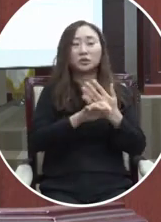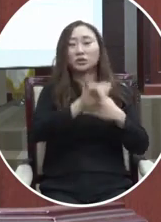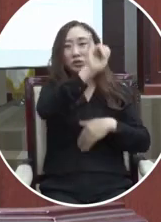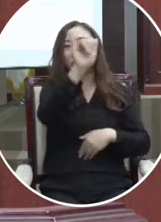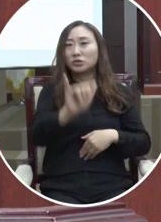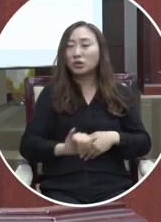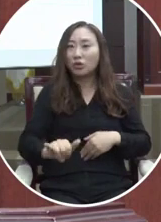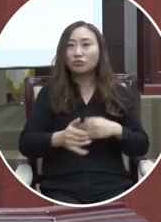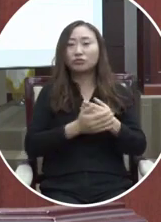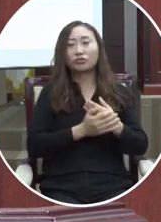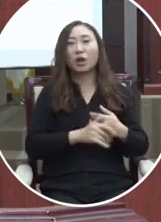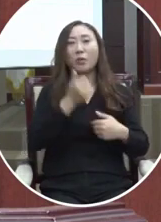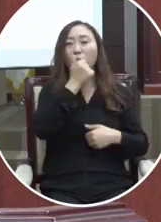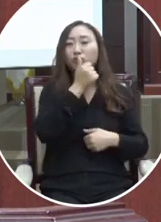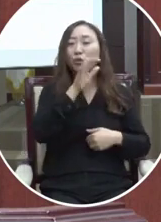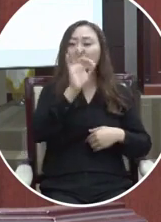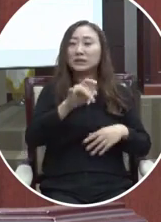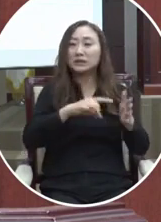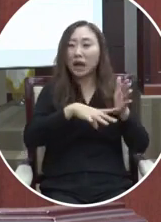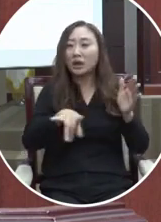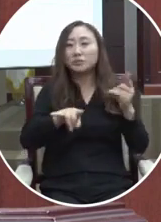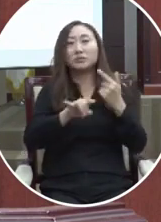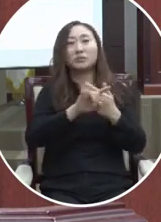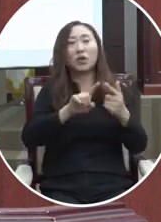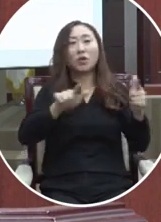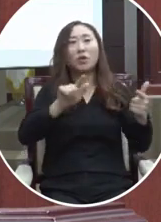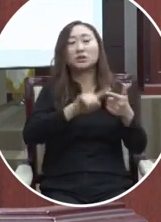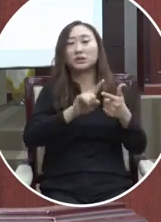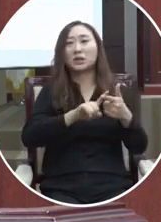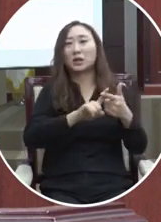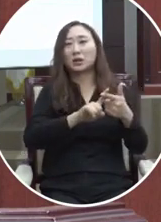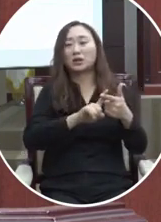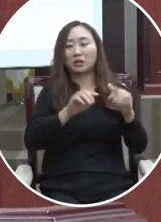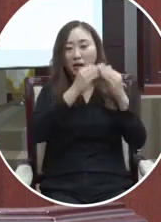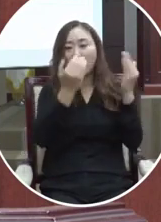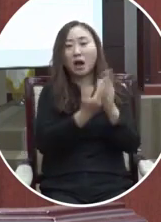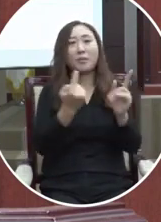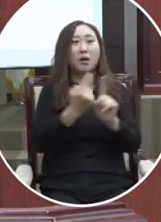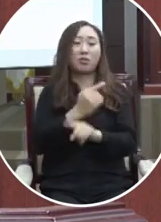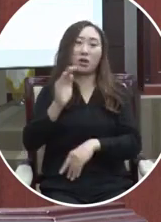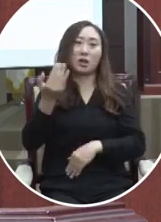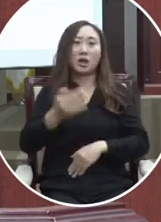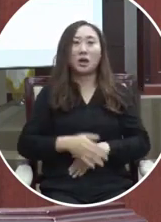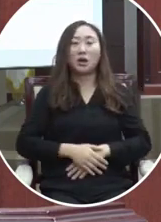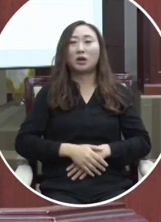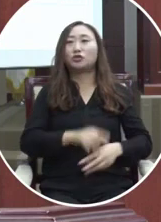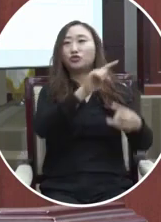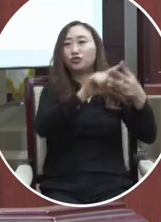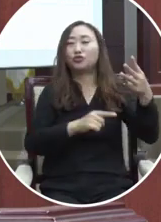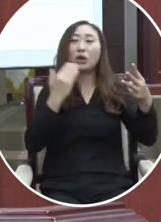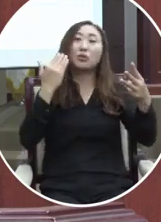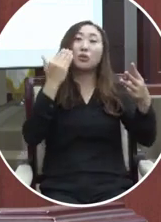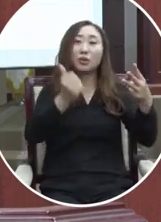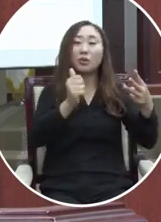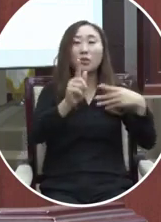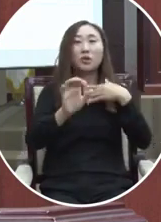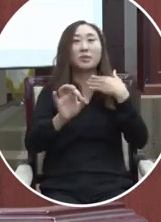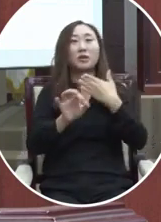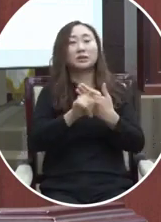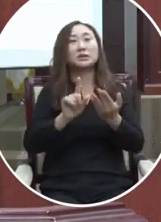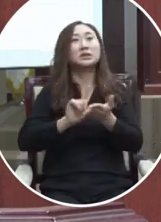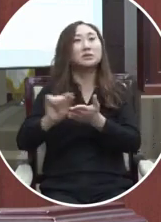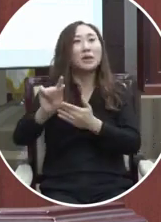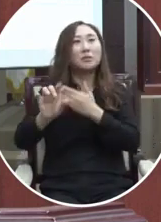가격과 지방의 양극화 바로 잡아 놓아야 할 것입니다 윤성열 정부는 전국의 지방 자치 단체를 자치